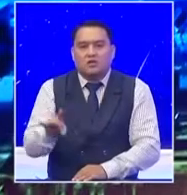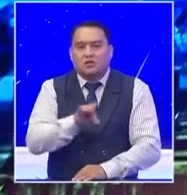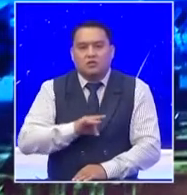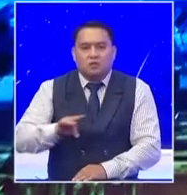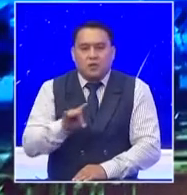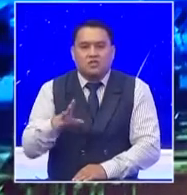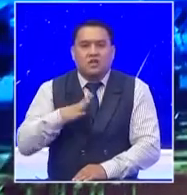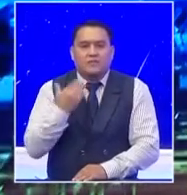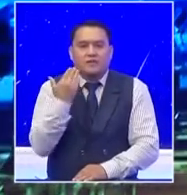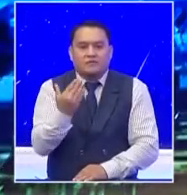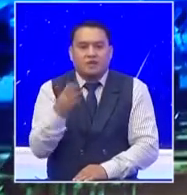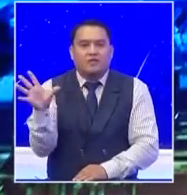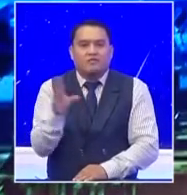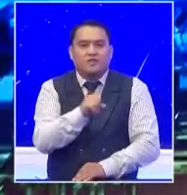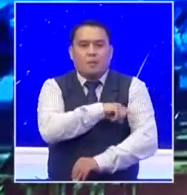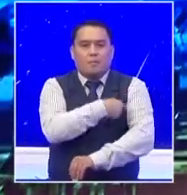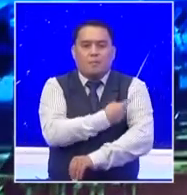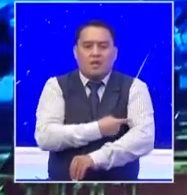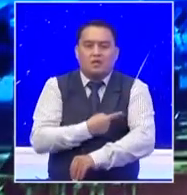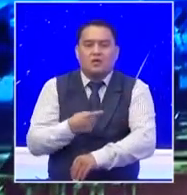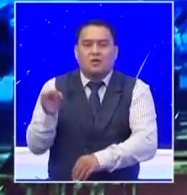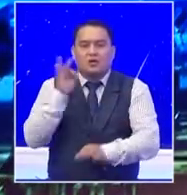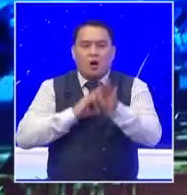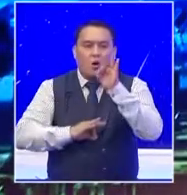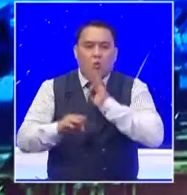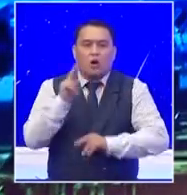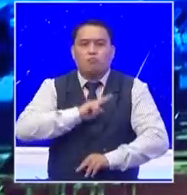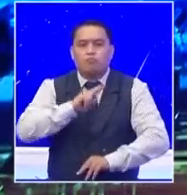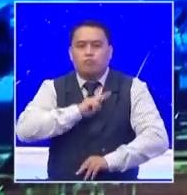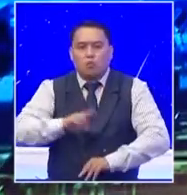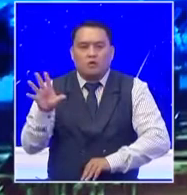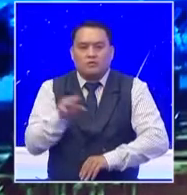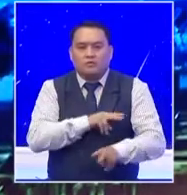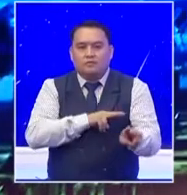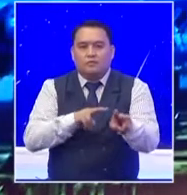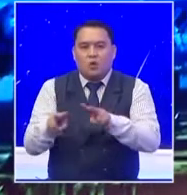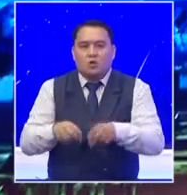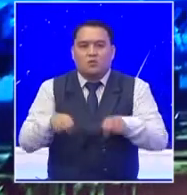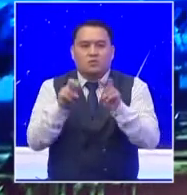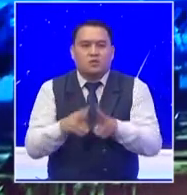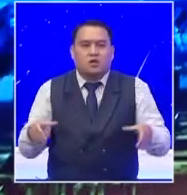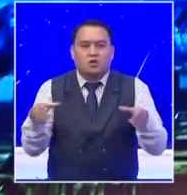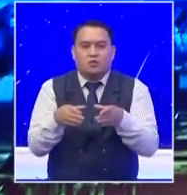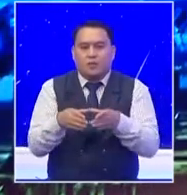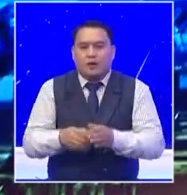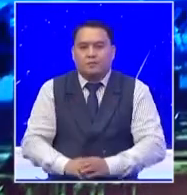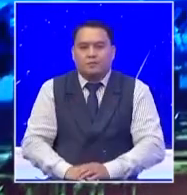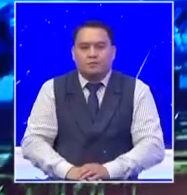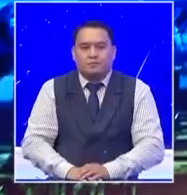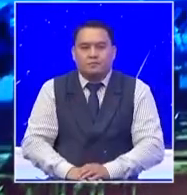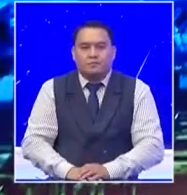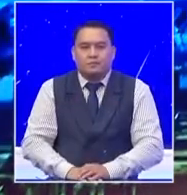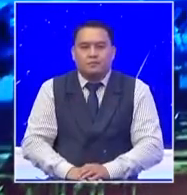центральной районной больнице. Наличие медикаментов и работу провизорного отделения проинспектировала специальная мониторинговая группа.